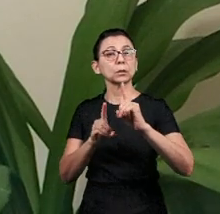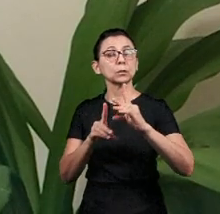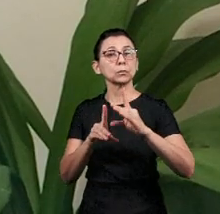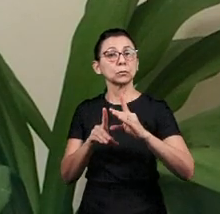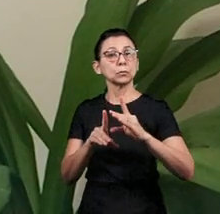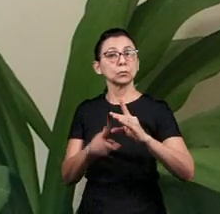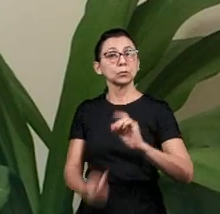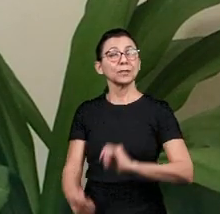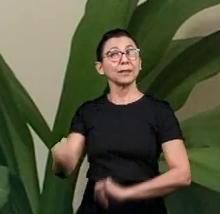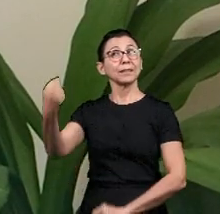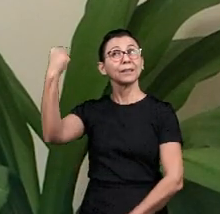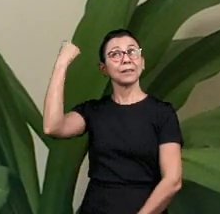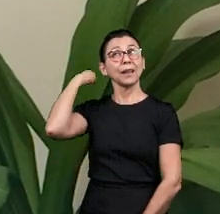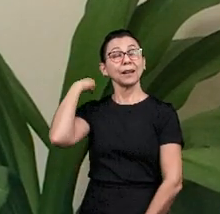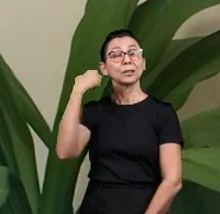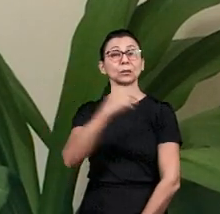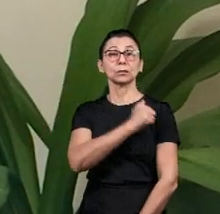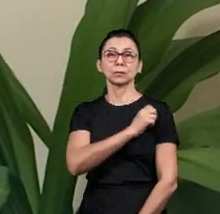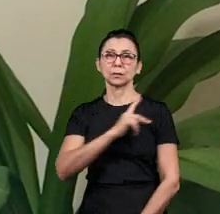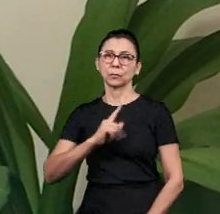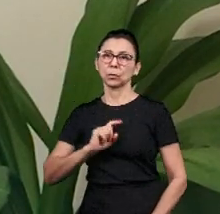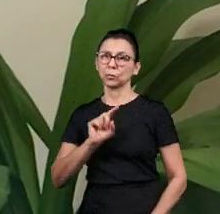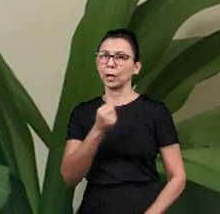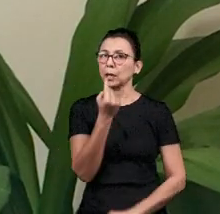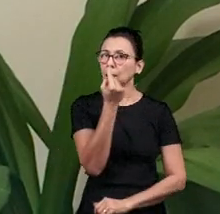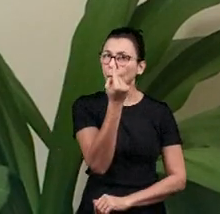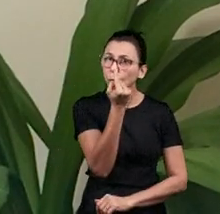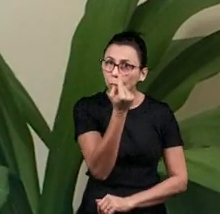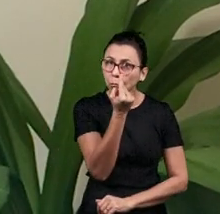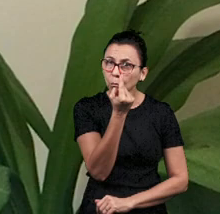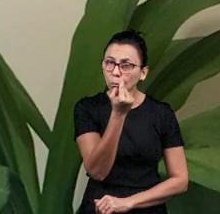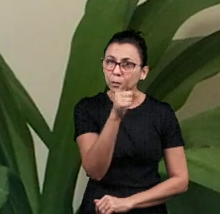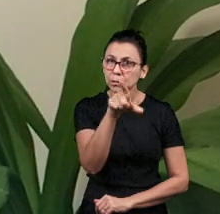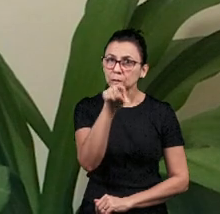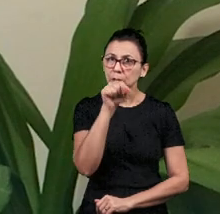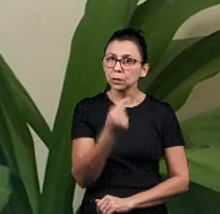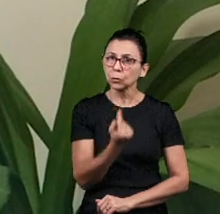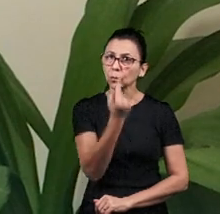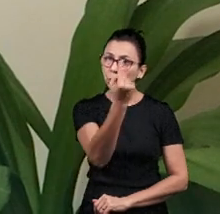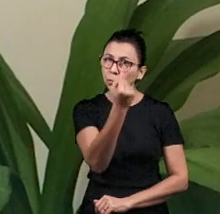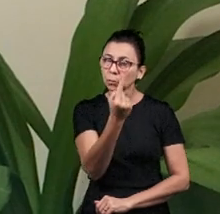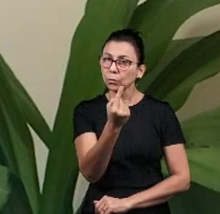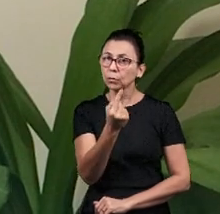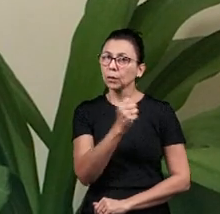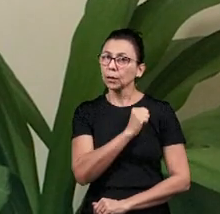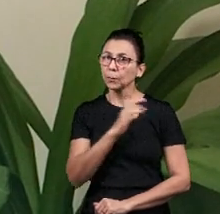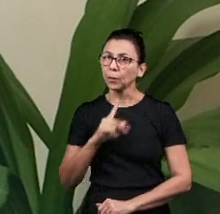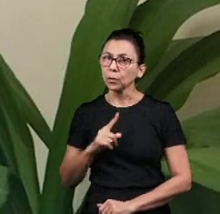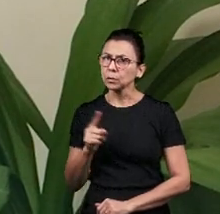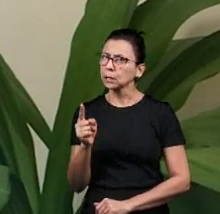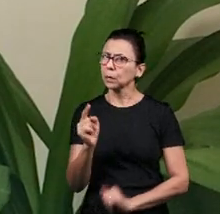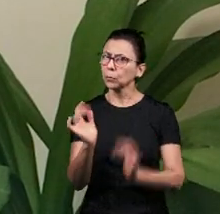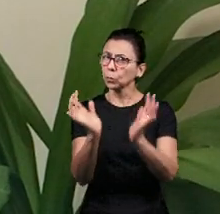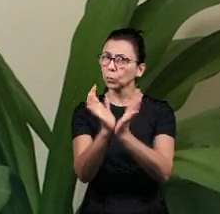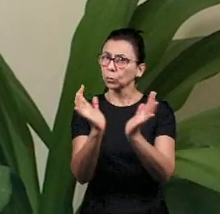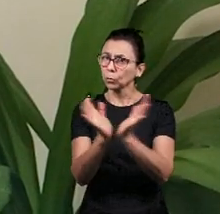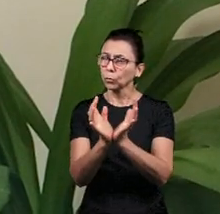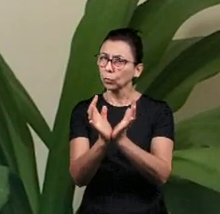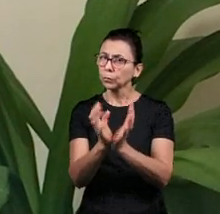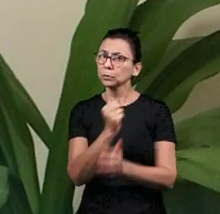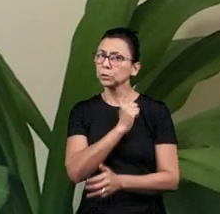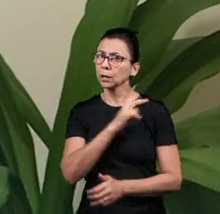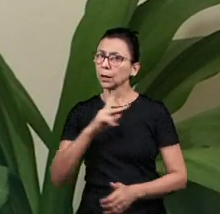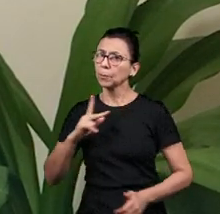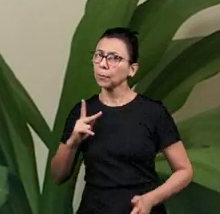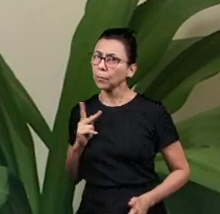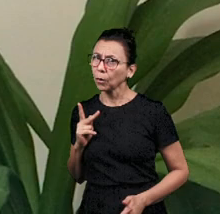apôtres. C'est-à-dire, ce n'étaient pas les apôtres seulement qui persévéraient, mais les frères et sœurs de l'Église, le corps de Christ, qui persévéraient